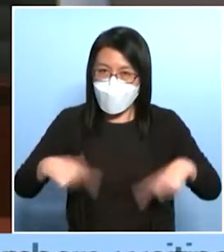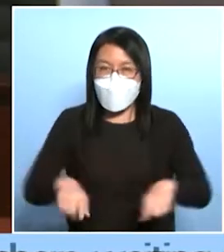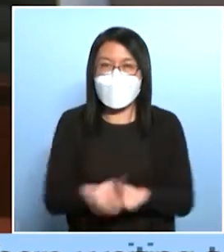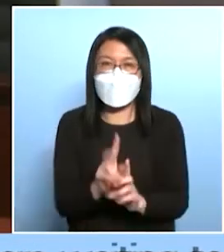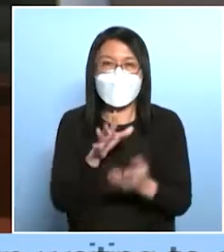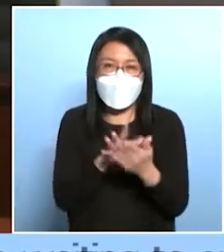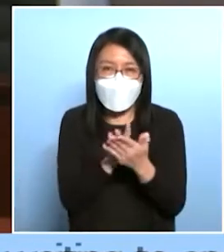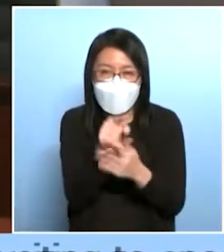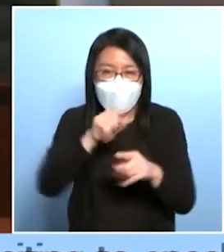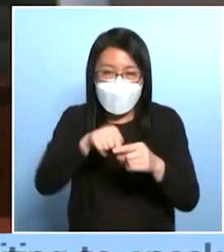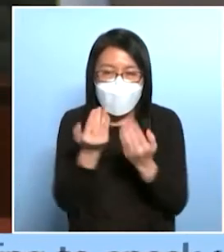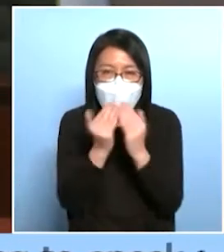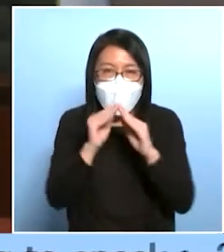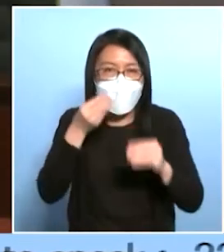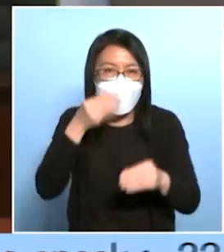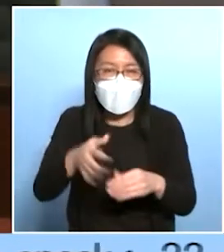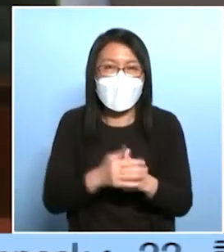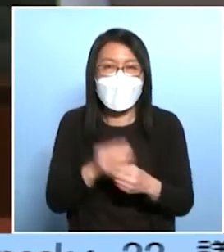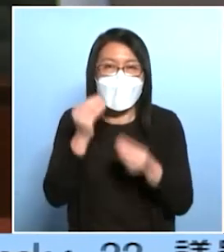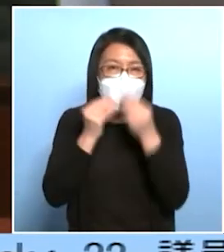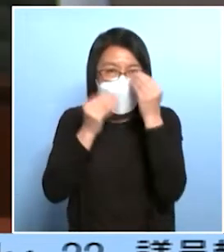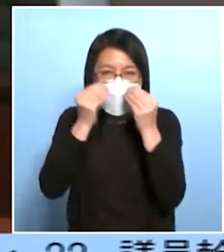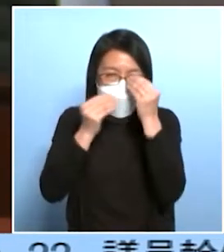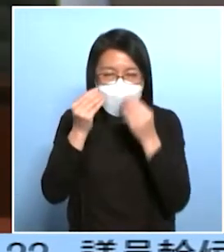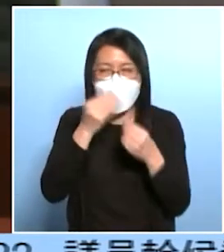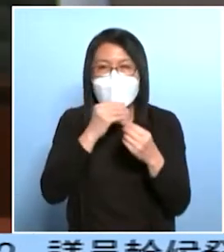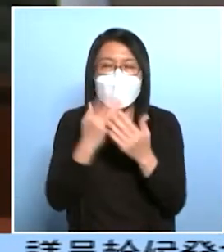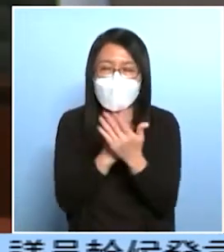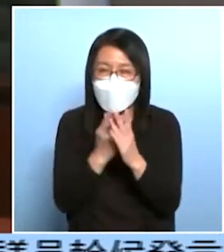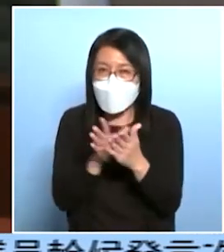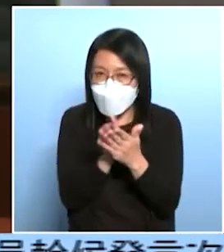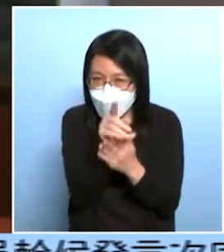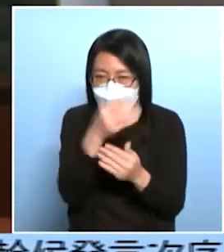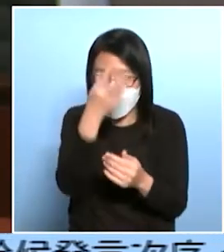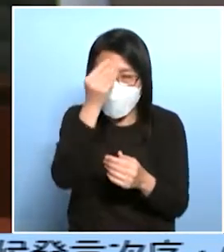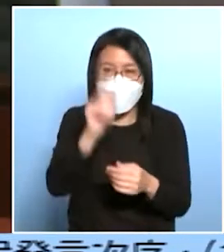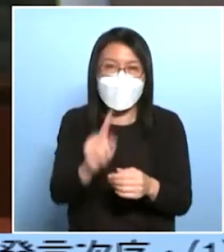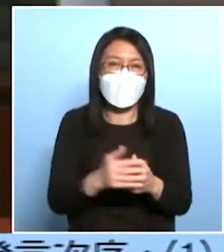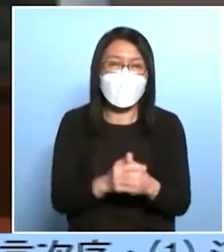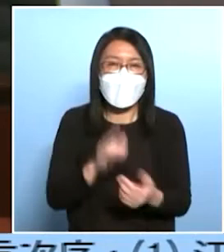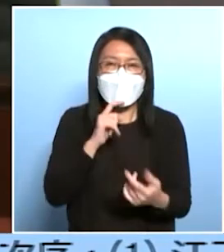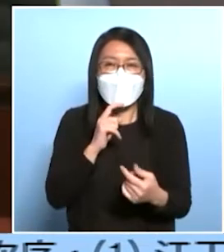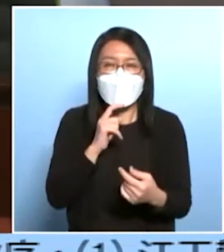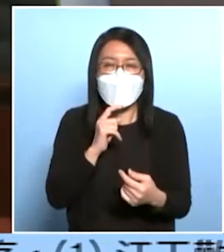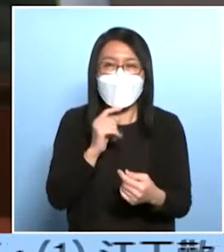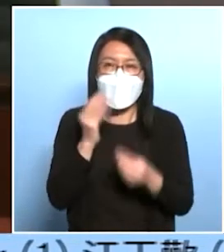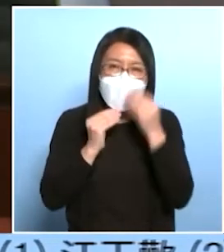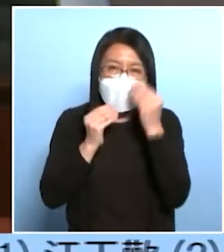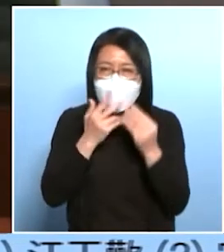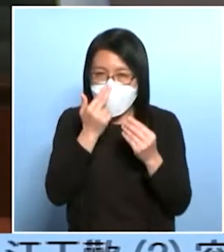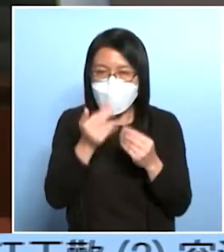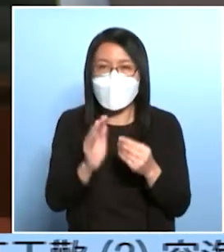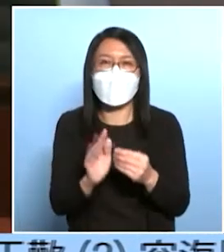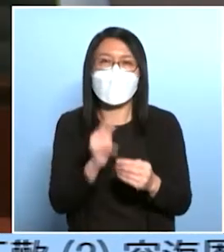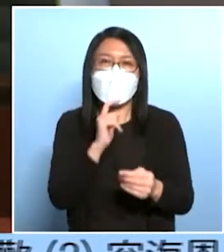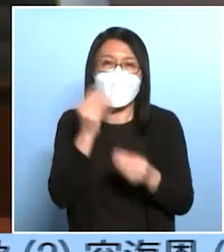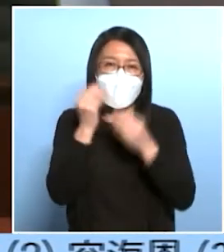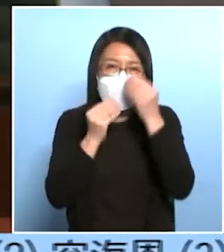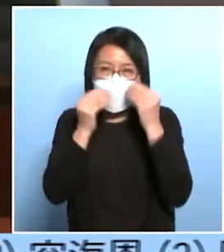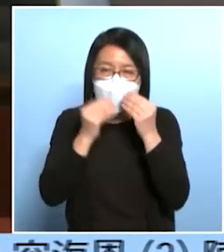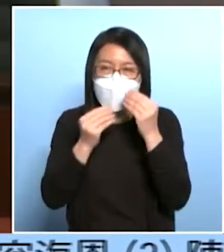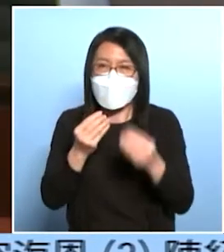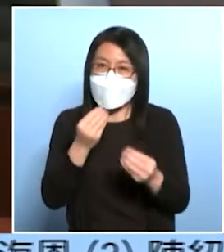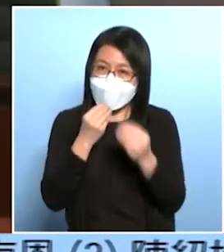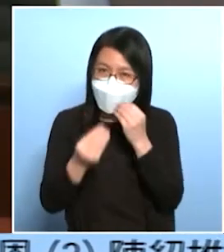專業的大學提供這個美容化妝專業，他們學到的是什麼呢？不是就這樣說怎樣扮靚，他們學到的是美容的營養